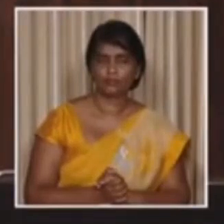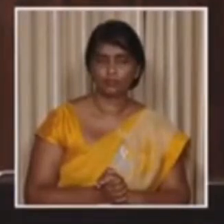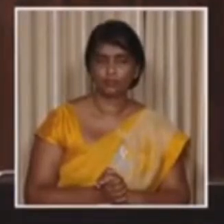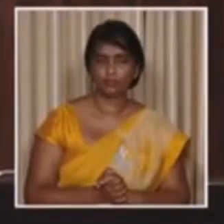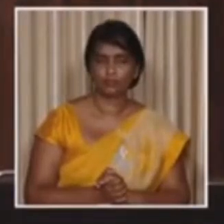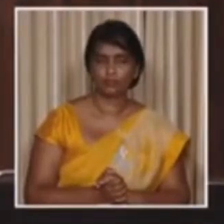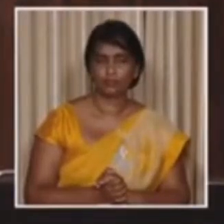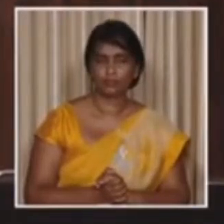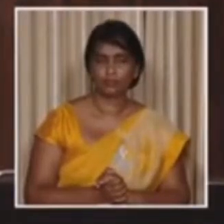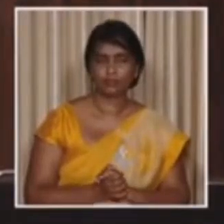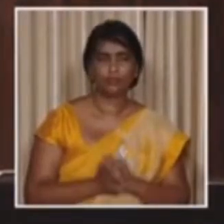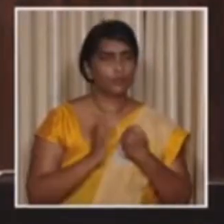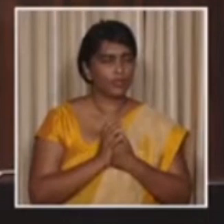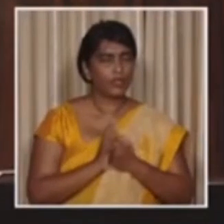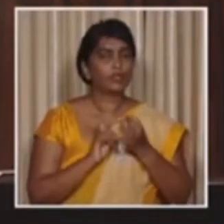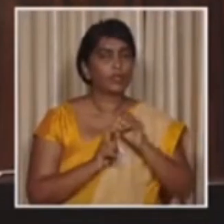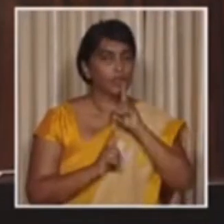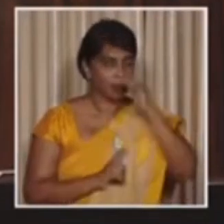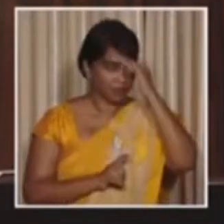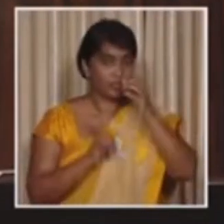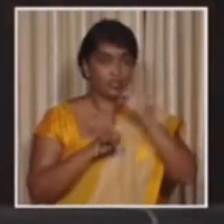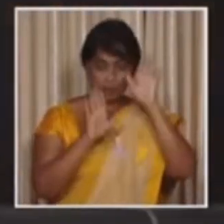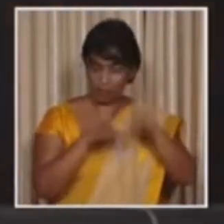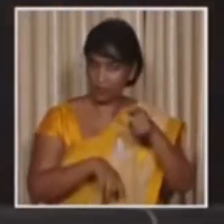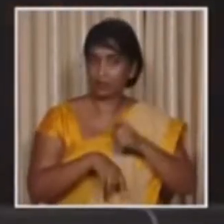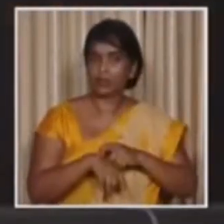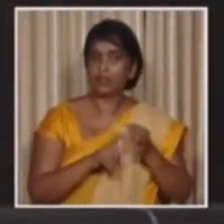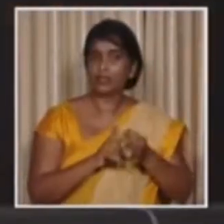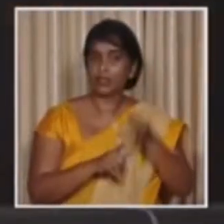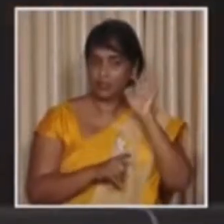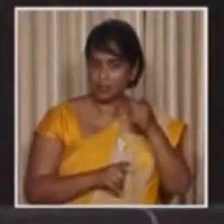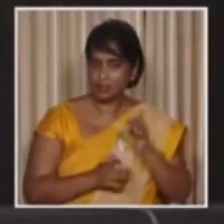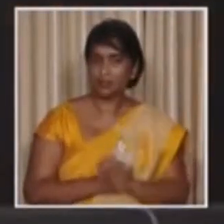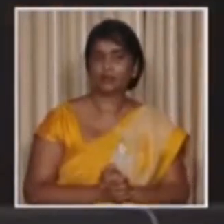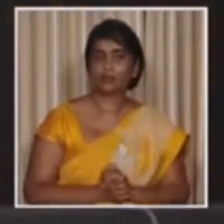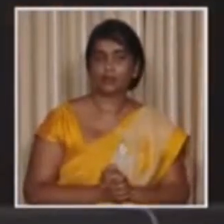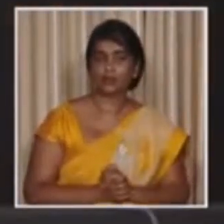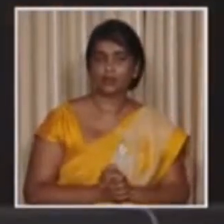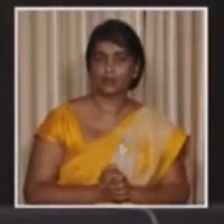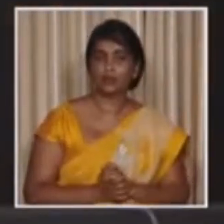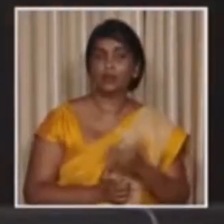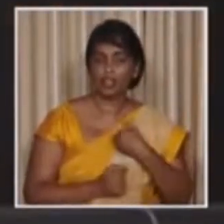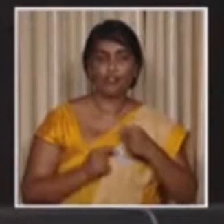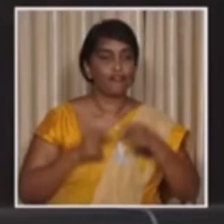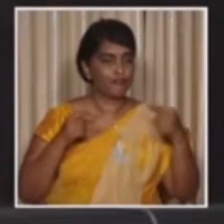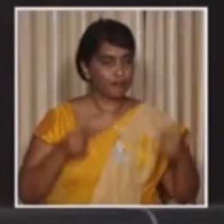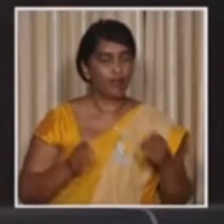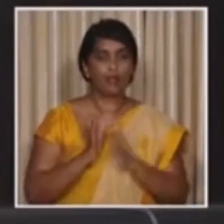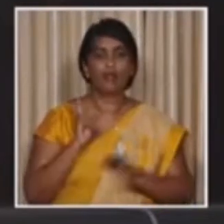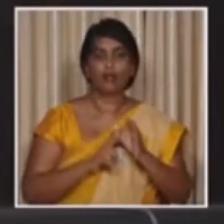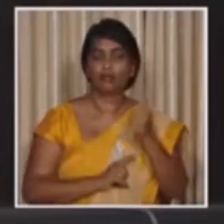ගරු කතානායකතුමනි, ජනාධිපතිතුමා ඉන්න වෙලාවේ ජනාධිපතිතුමනි මම අපේ විපක්ෂයේ